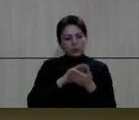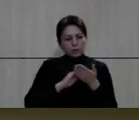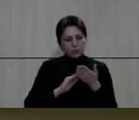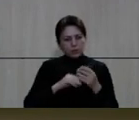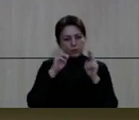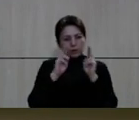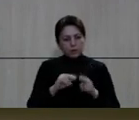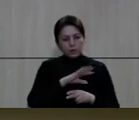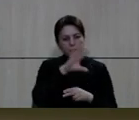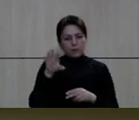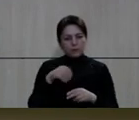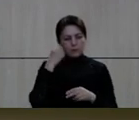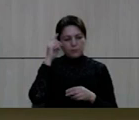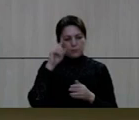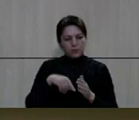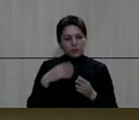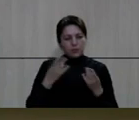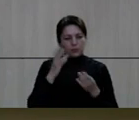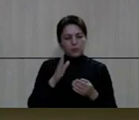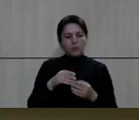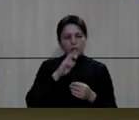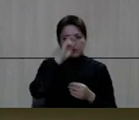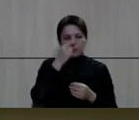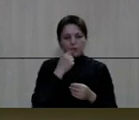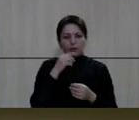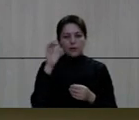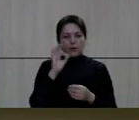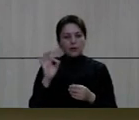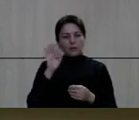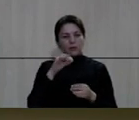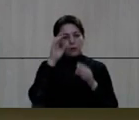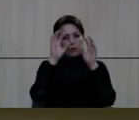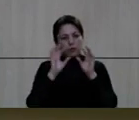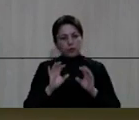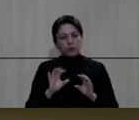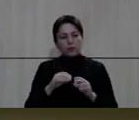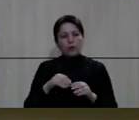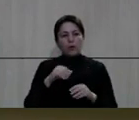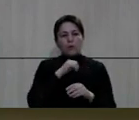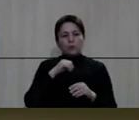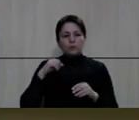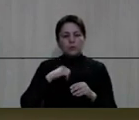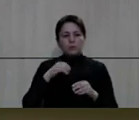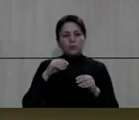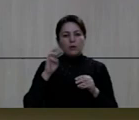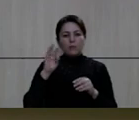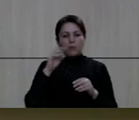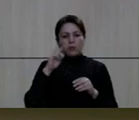ahamiyatli hisoblanadi. Davlat tili haqidagi qonunda, aziz bolajonlar, o'zak moddalari,